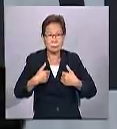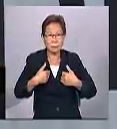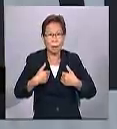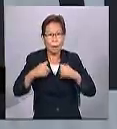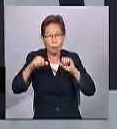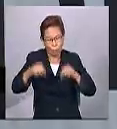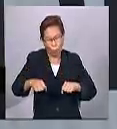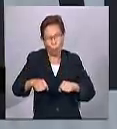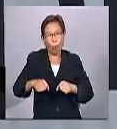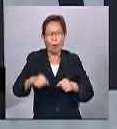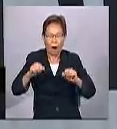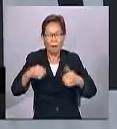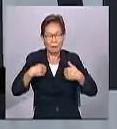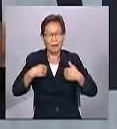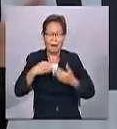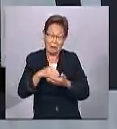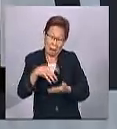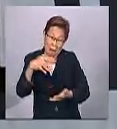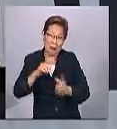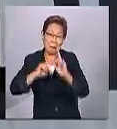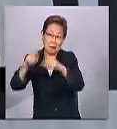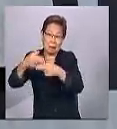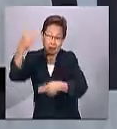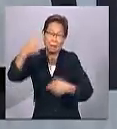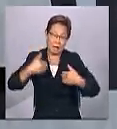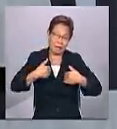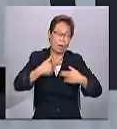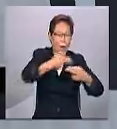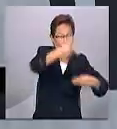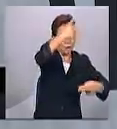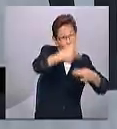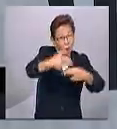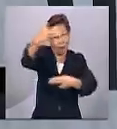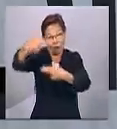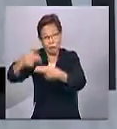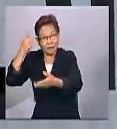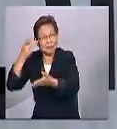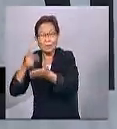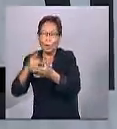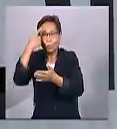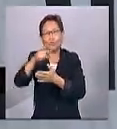dia akan pergi ke hotel, dan ada beberapa hotel yang telah dikenal pasti untuk kuarantin.